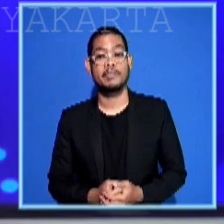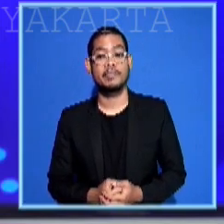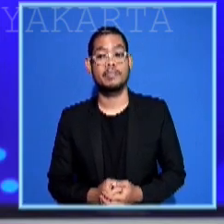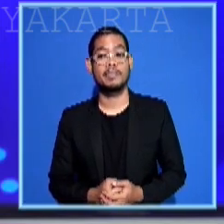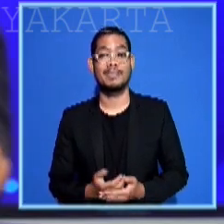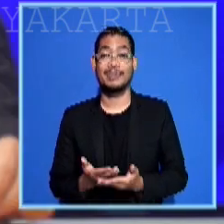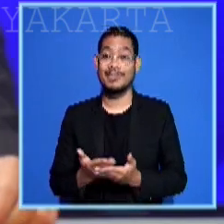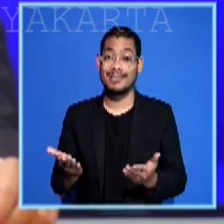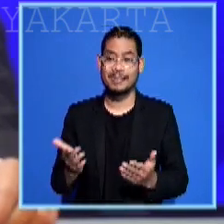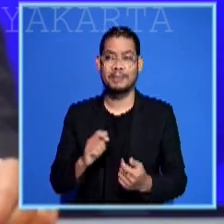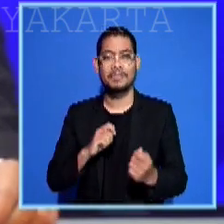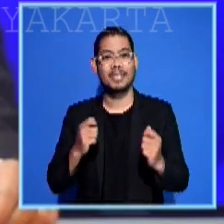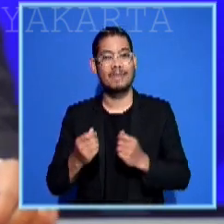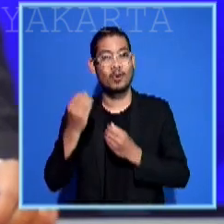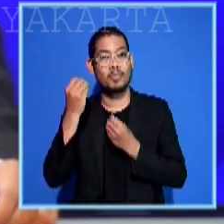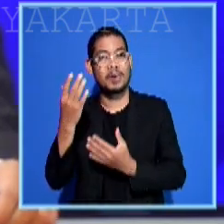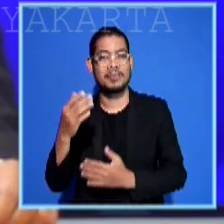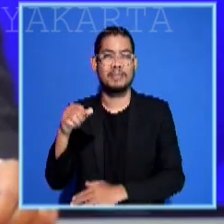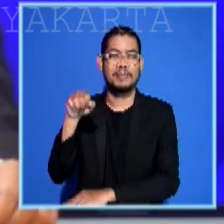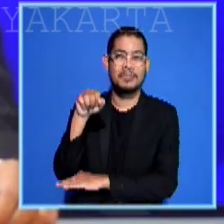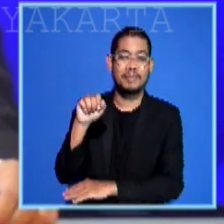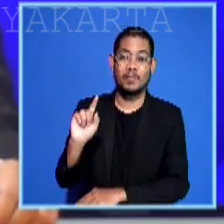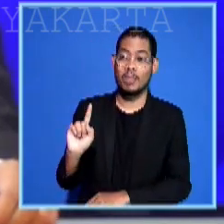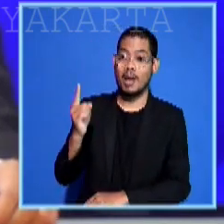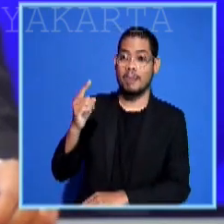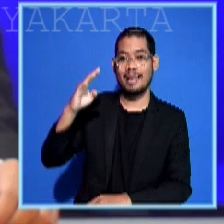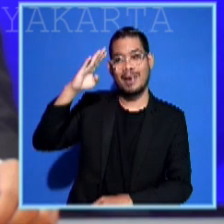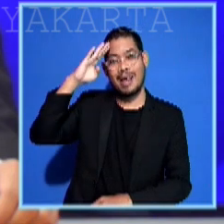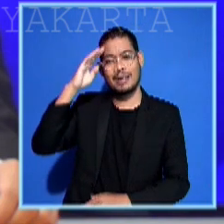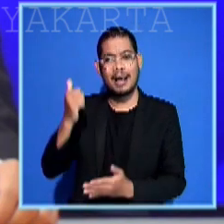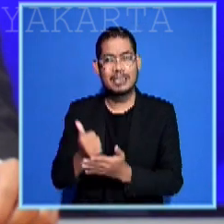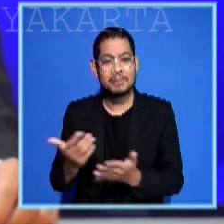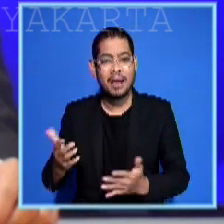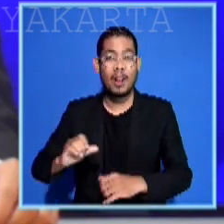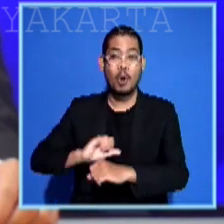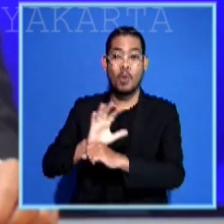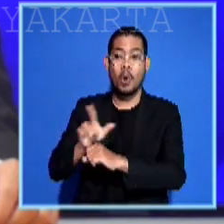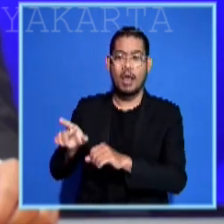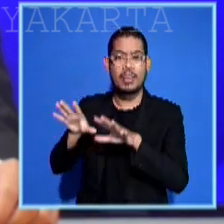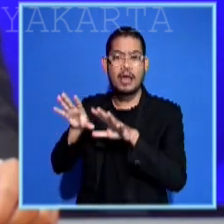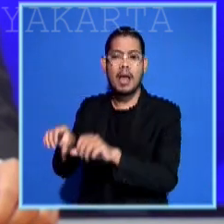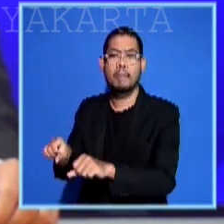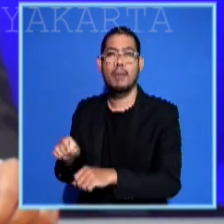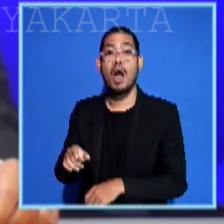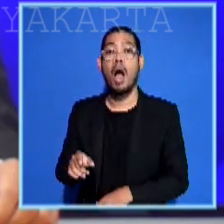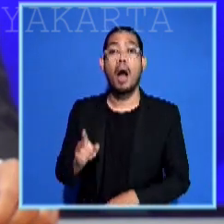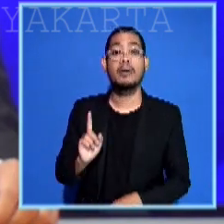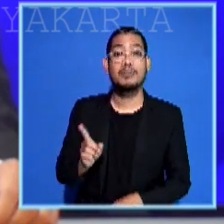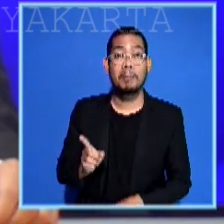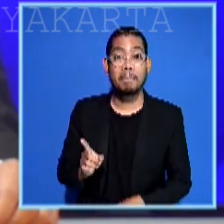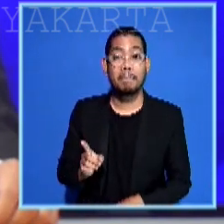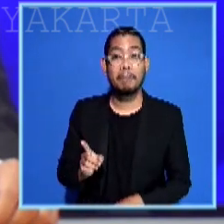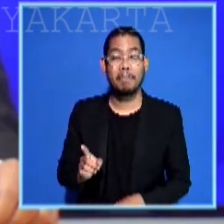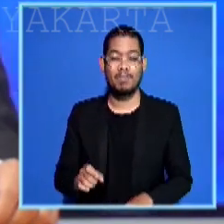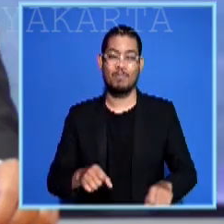Kita beralih ke informasi kriminal. Saudara, seorang pria asal Kulon Progo diringkus aparat kepolisian setelah melarikan motor yang ia rental